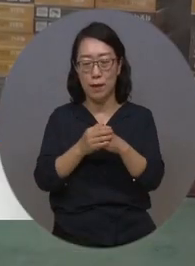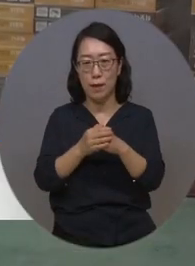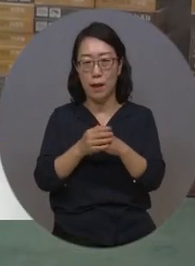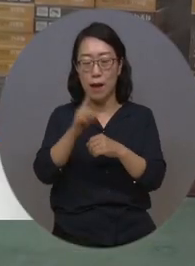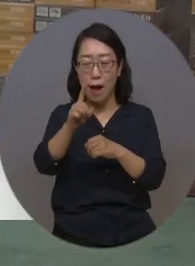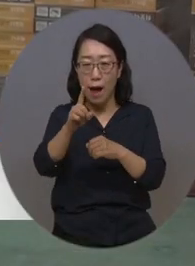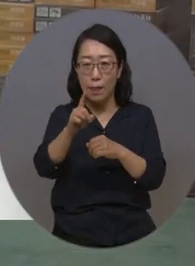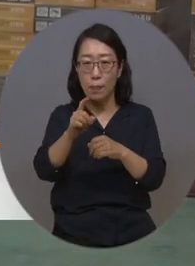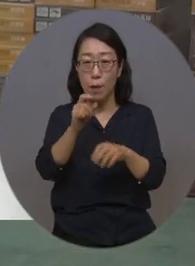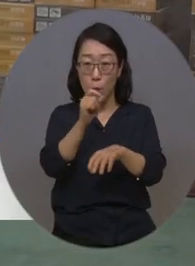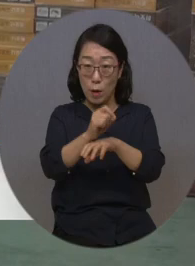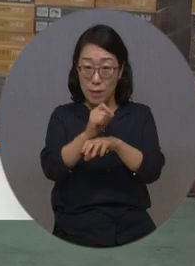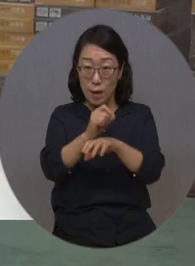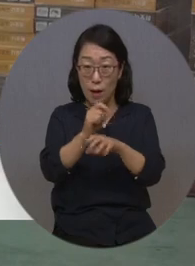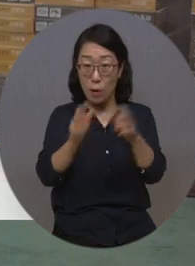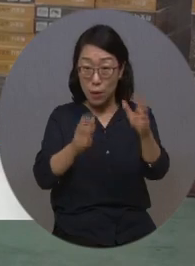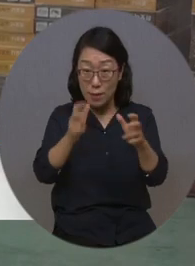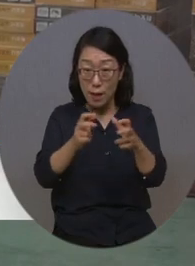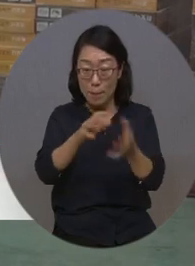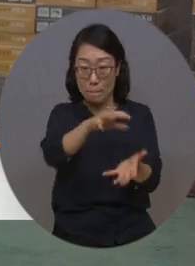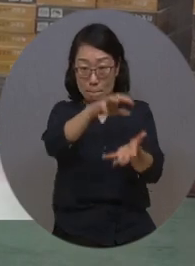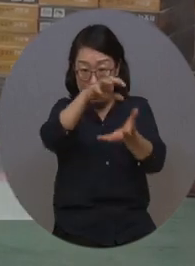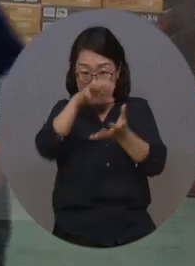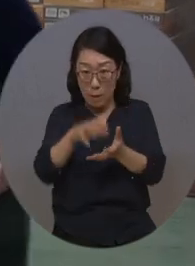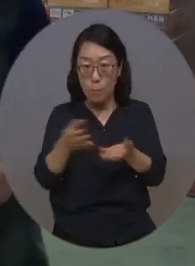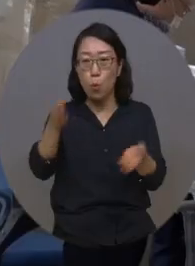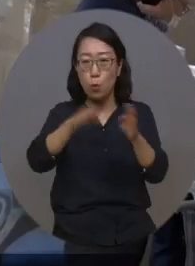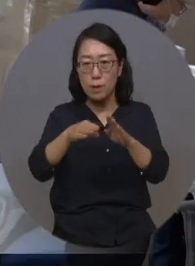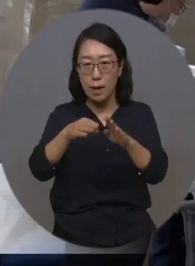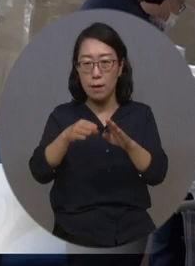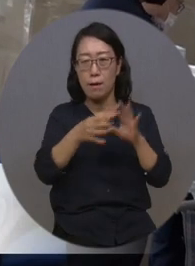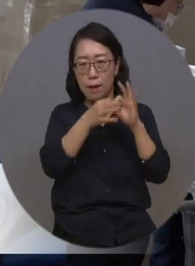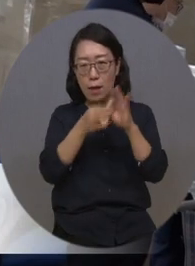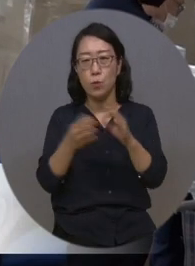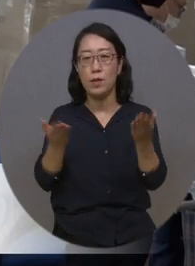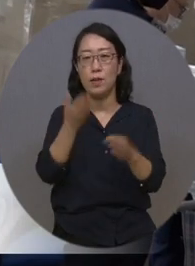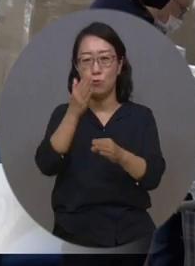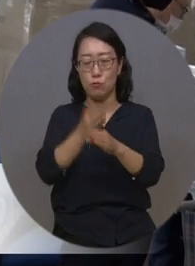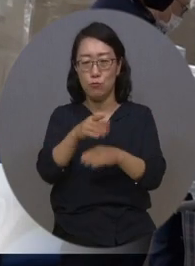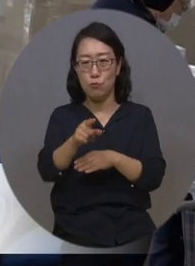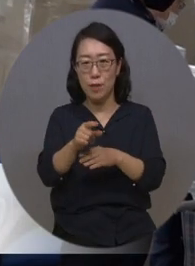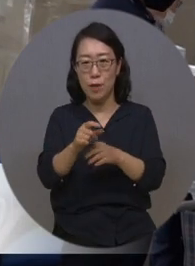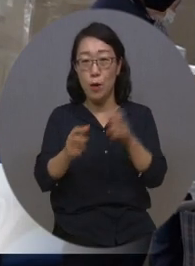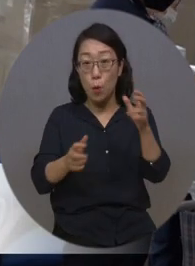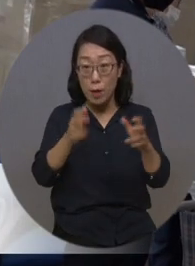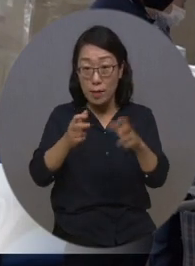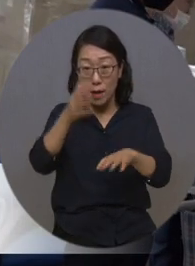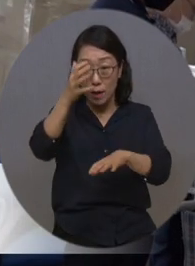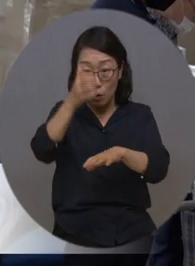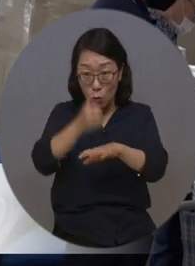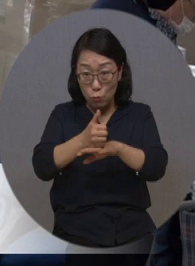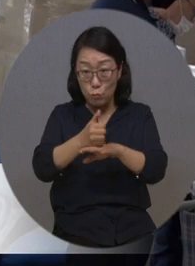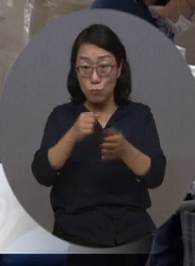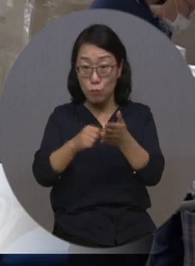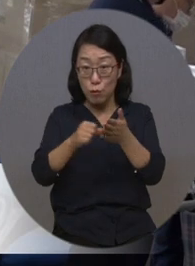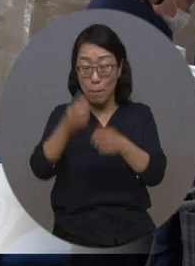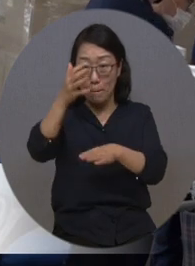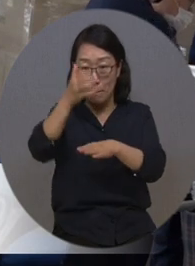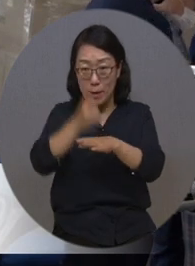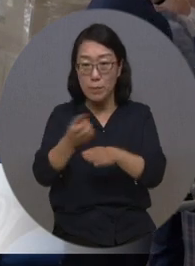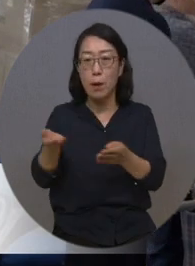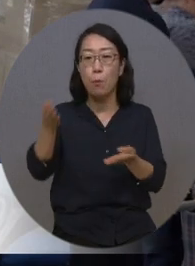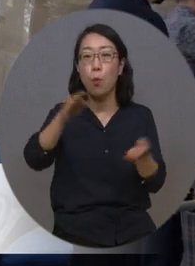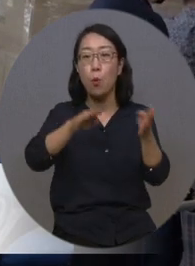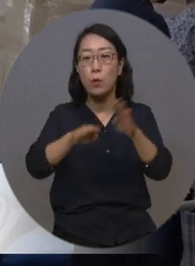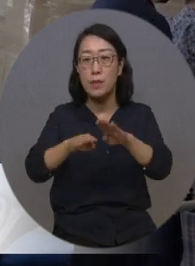기업이 판매 제품 포장 업무를 수행해 온 지 8년째 입니다 저희 회사의 제품에 마지막 단계인 제품포장